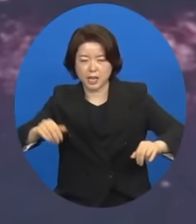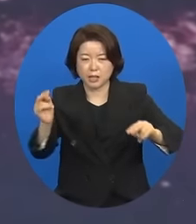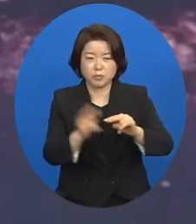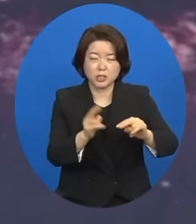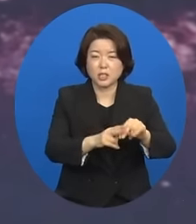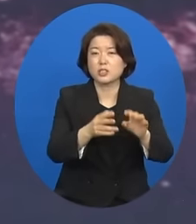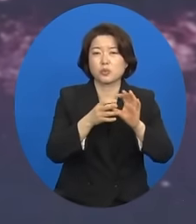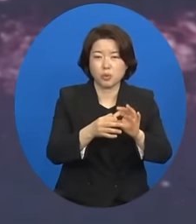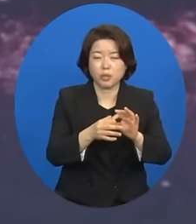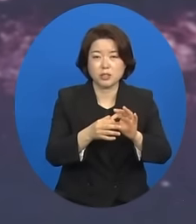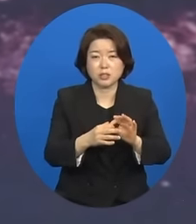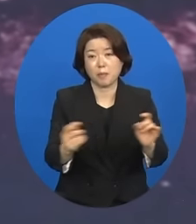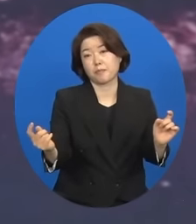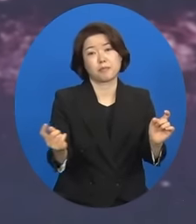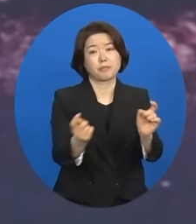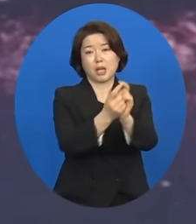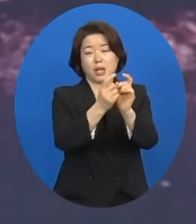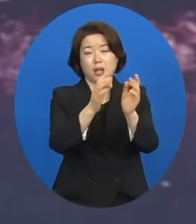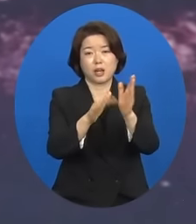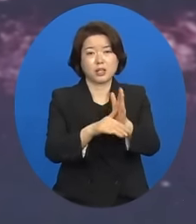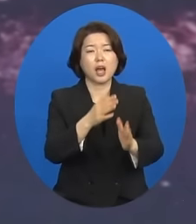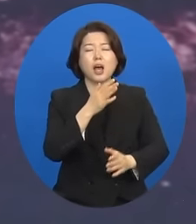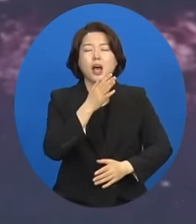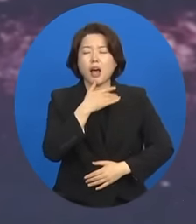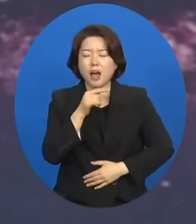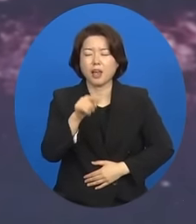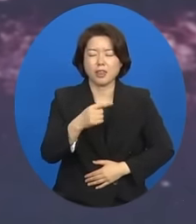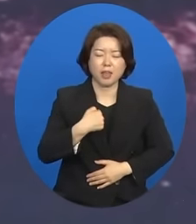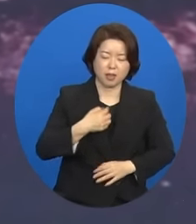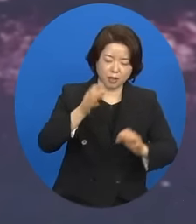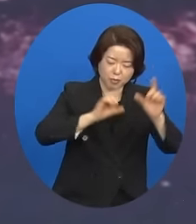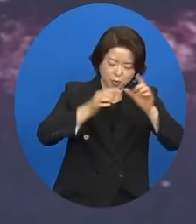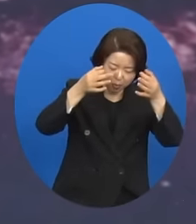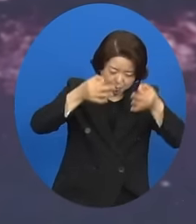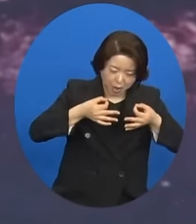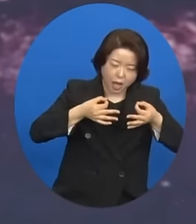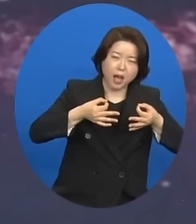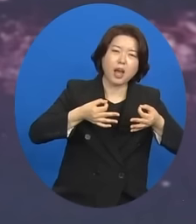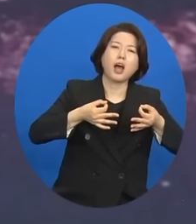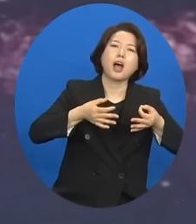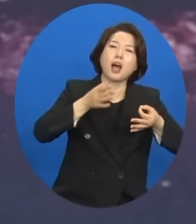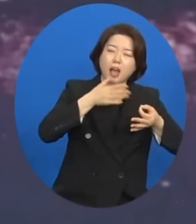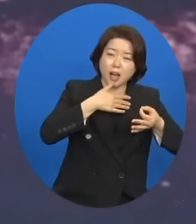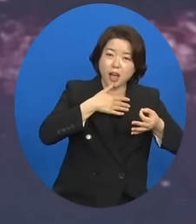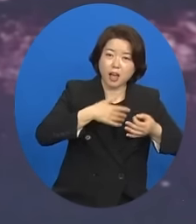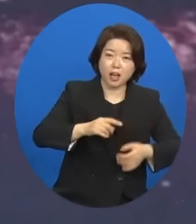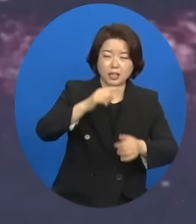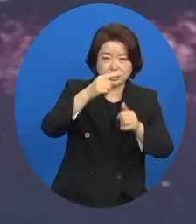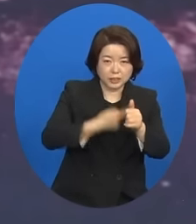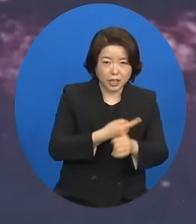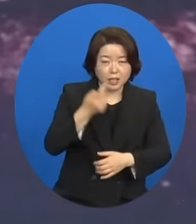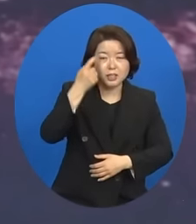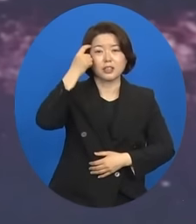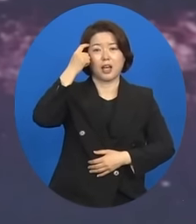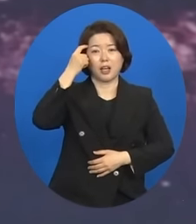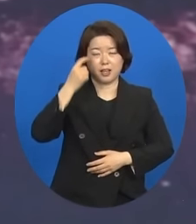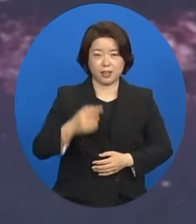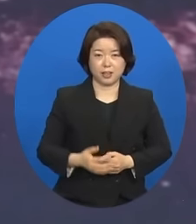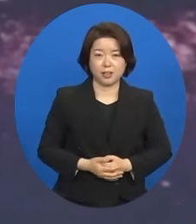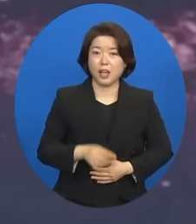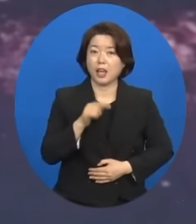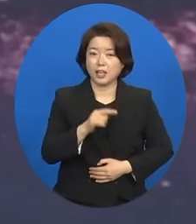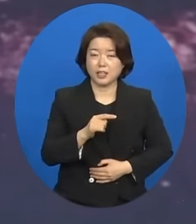통해서 당할 때에 아 내가 이런 모습이 있구나하는 것을 그제서야 알게 되는 거예 이것이